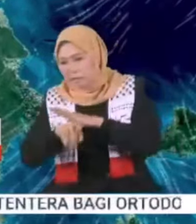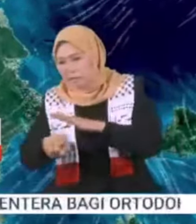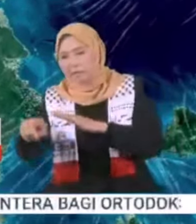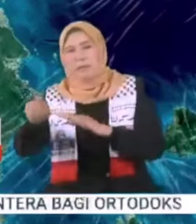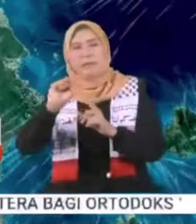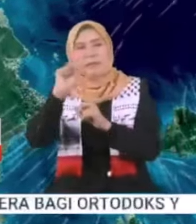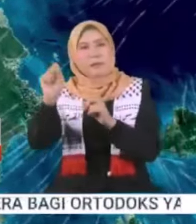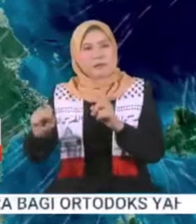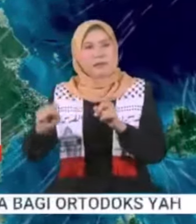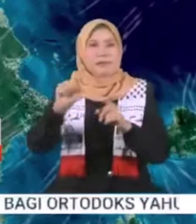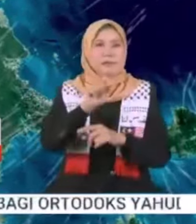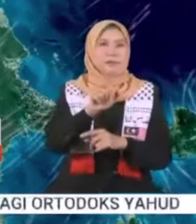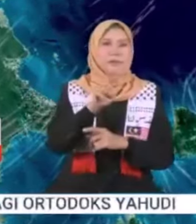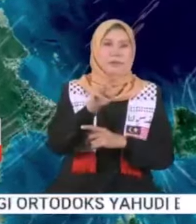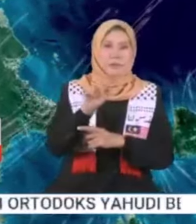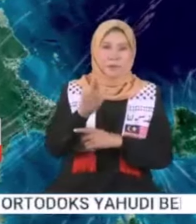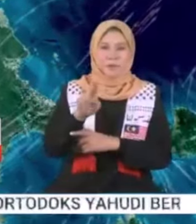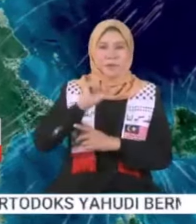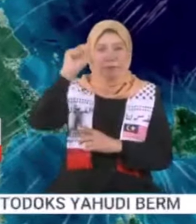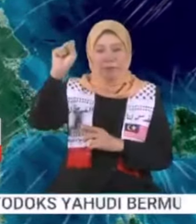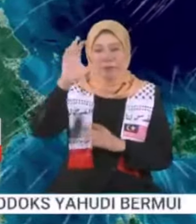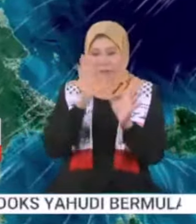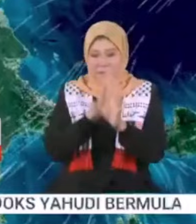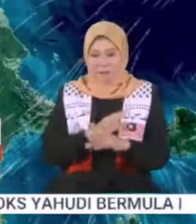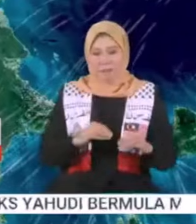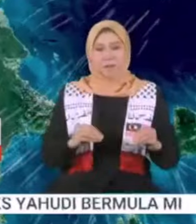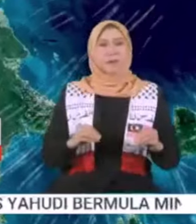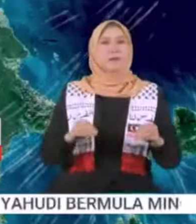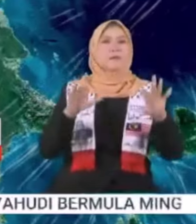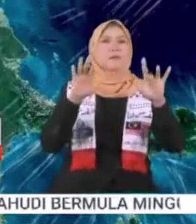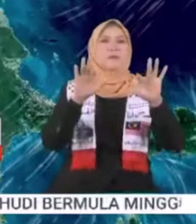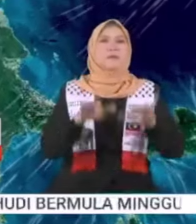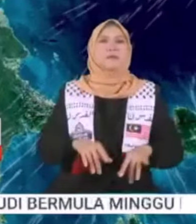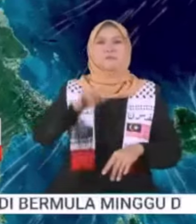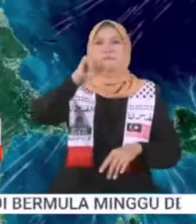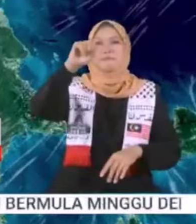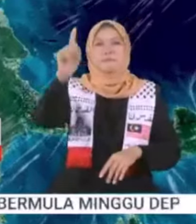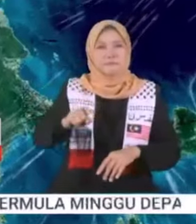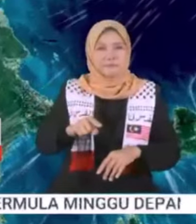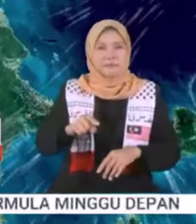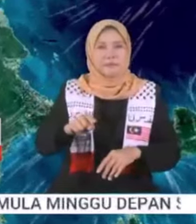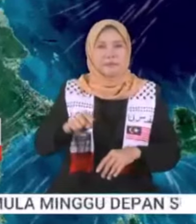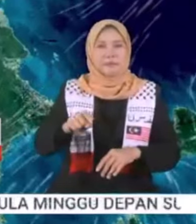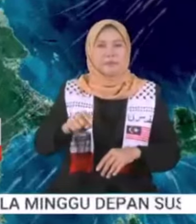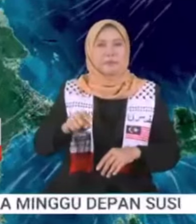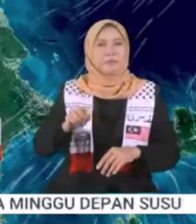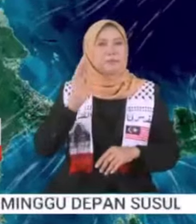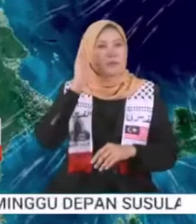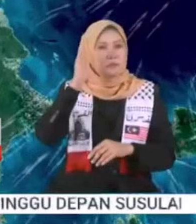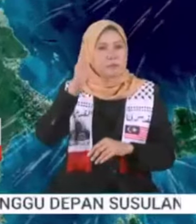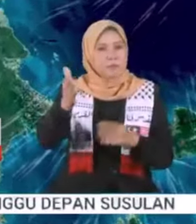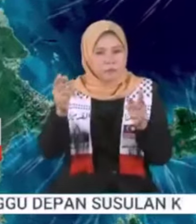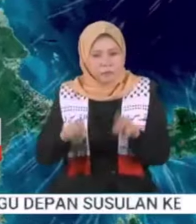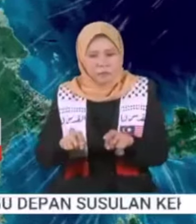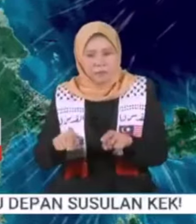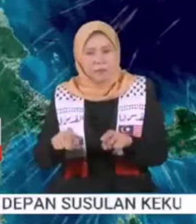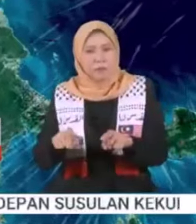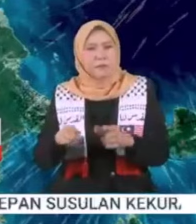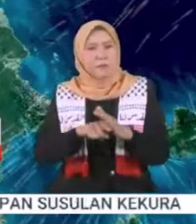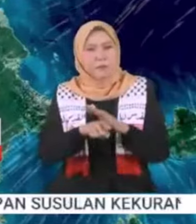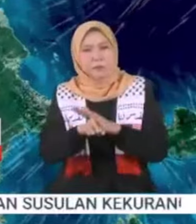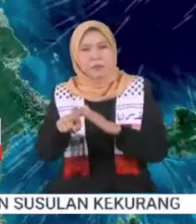di Sandakan dan juga Tawau Sabah. Manakala di Sarawak pula hujan dan ribut petir berpotensi untuk berlaku di sekitar